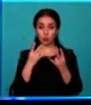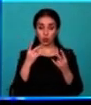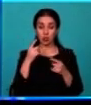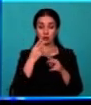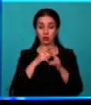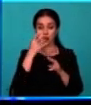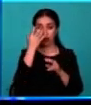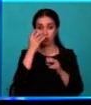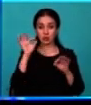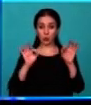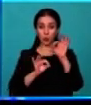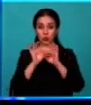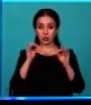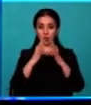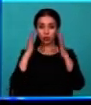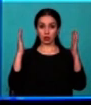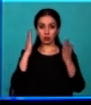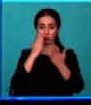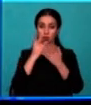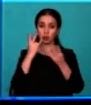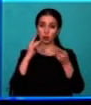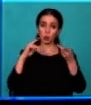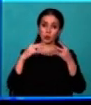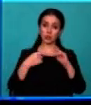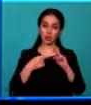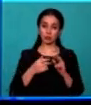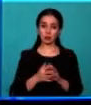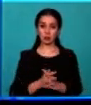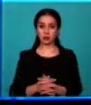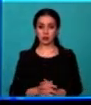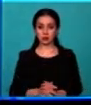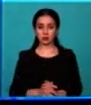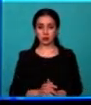ham rasmimizning o'lchamlari katta bo'lib qoldi, uni o'zgartiramiz.